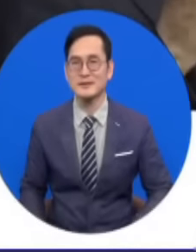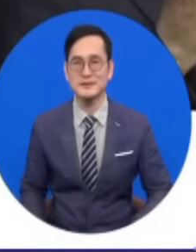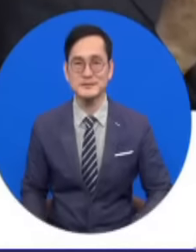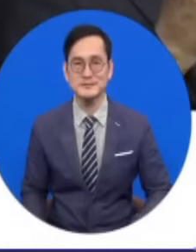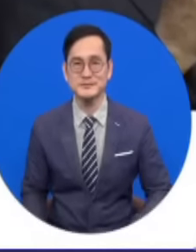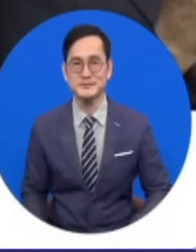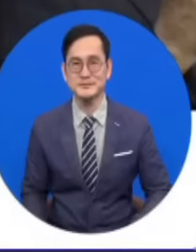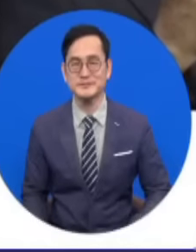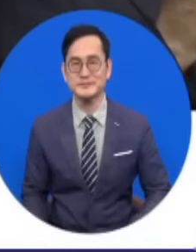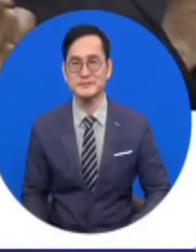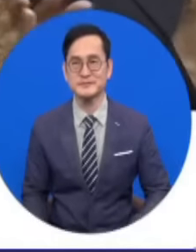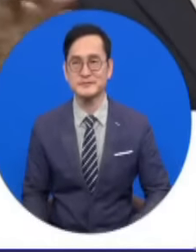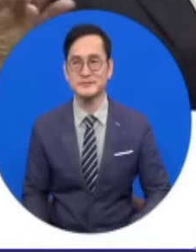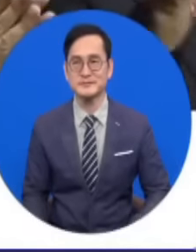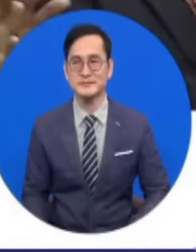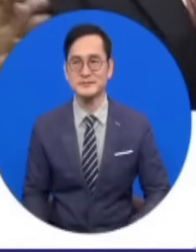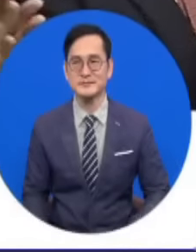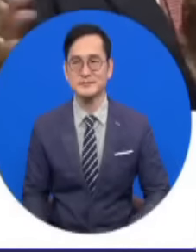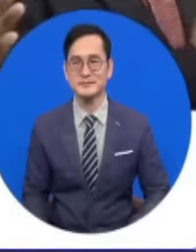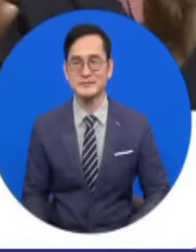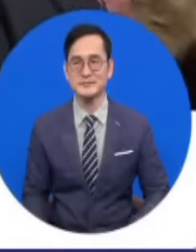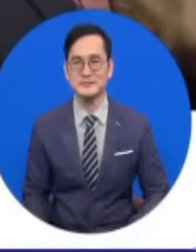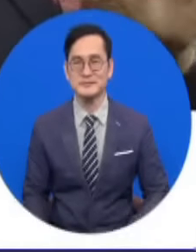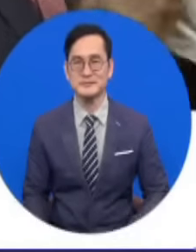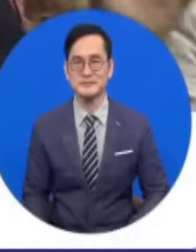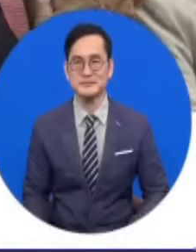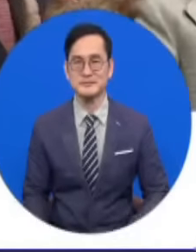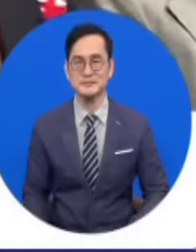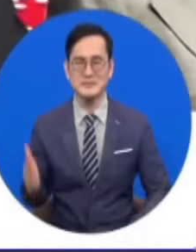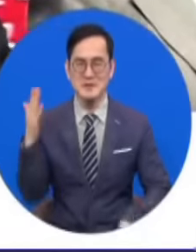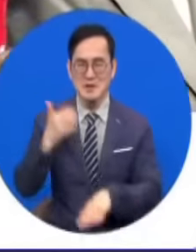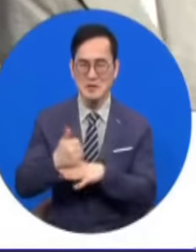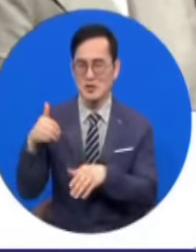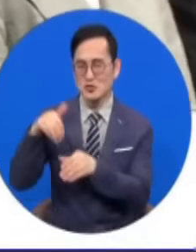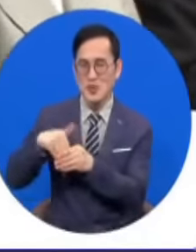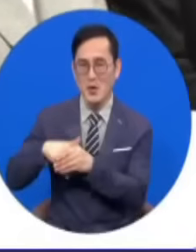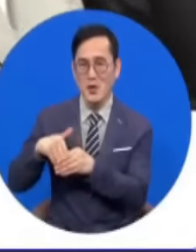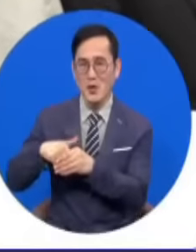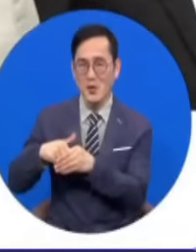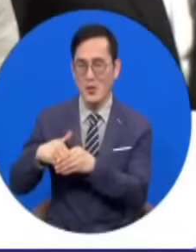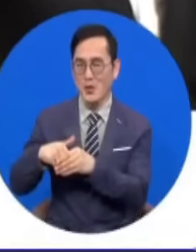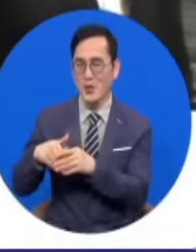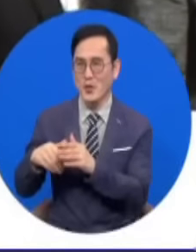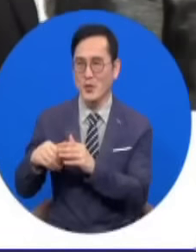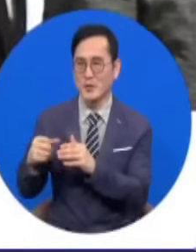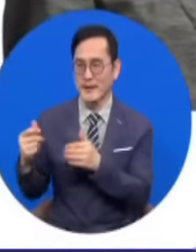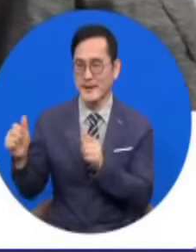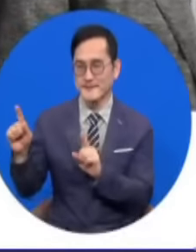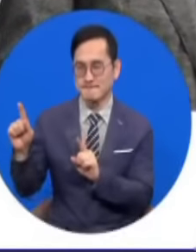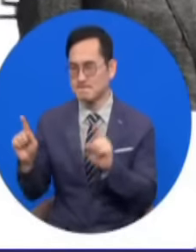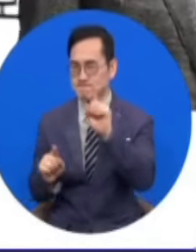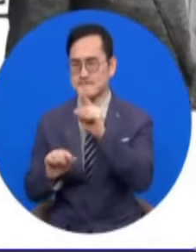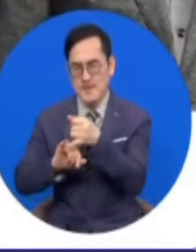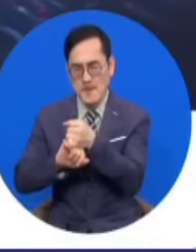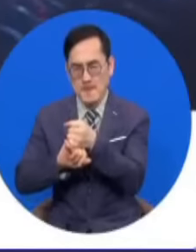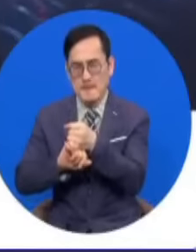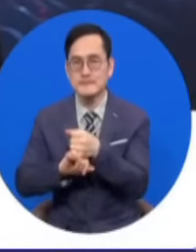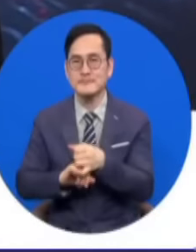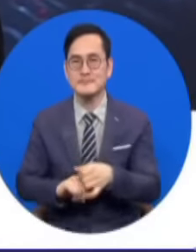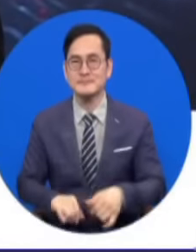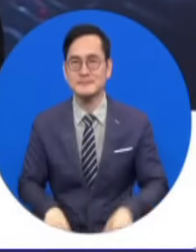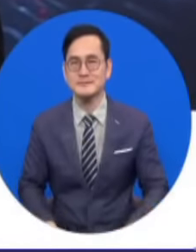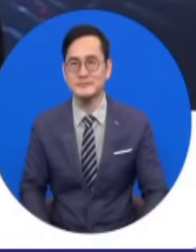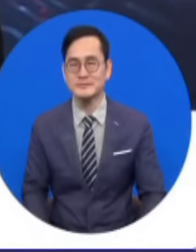펴고 있다 그래서 결국은 결선 투표에서 속된말로 뒤집기를 시도하고 있다 뭐 이런 전략인 것 같고요 그렇기 때문에 더